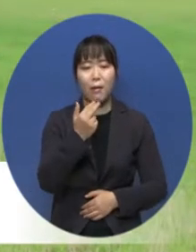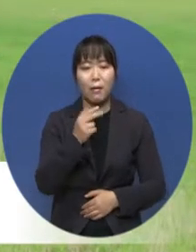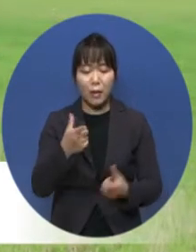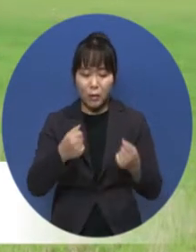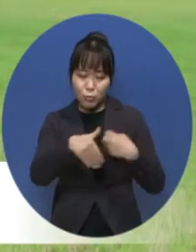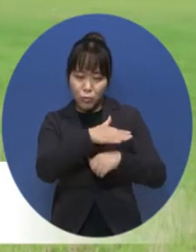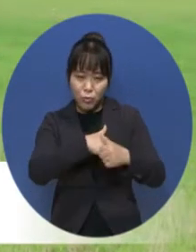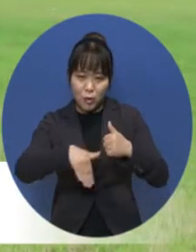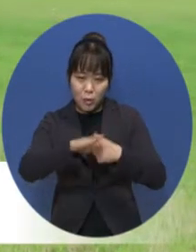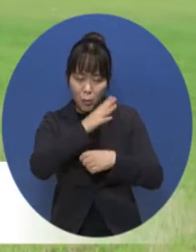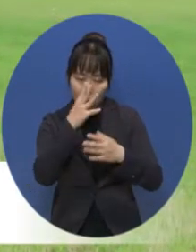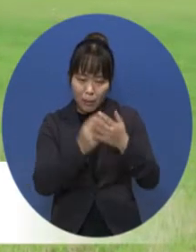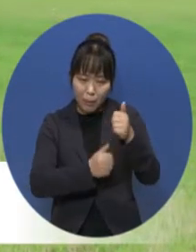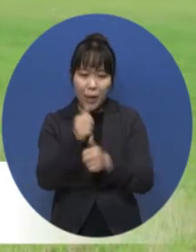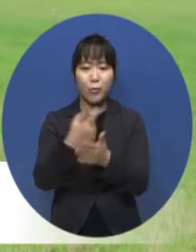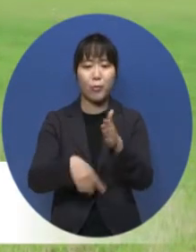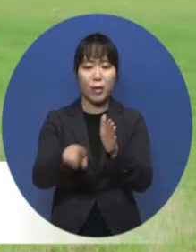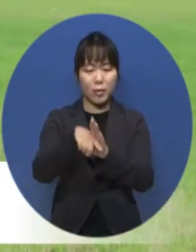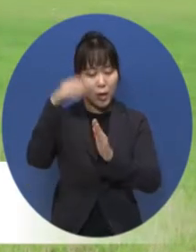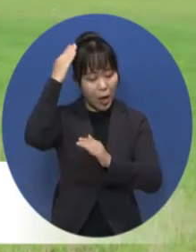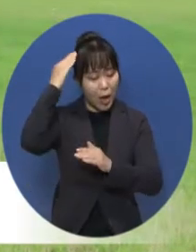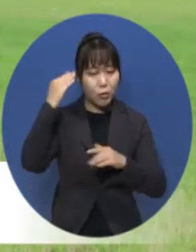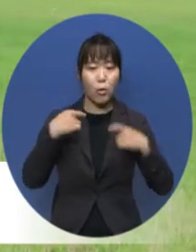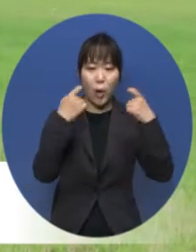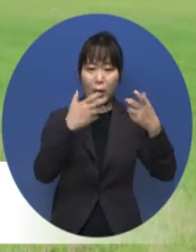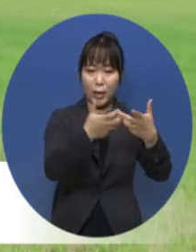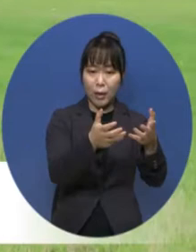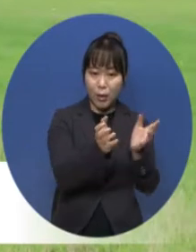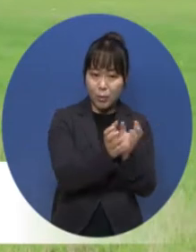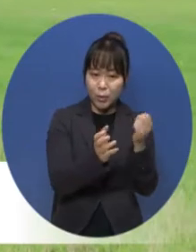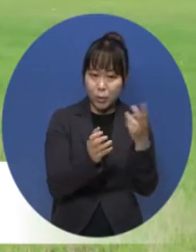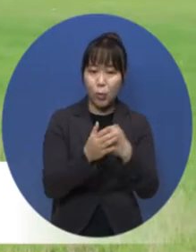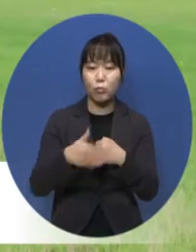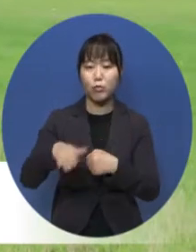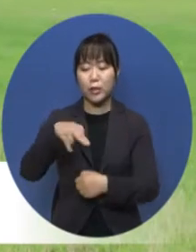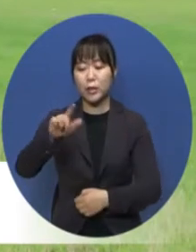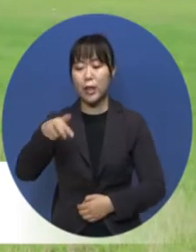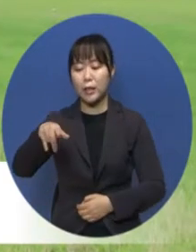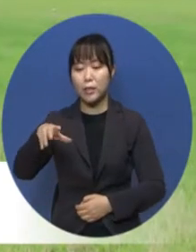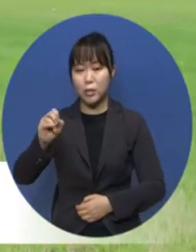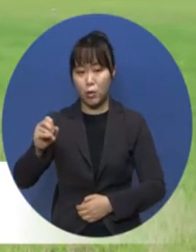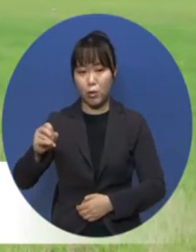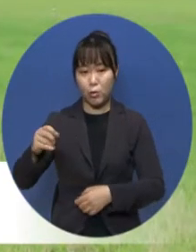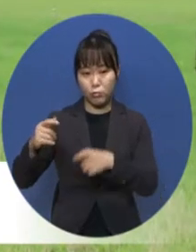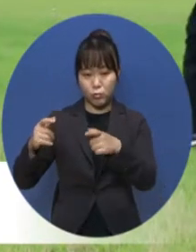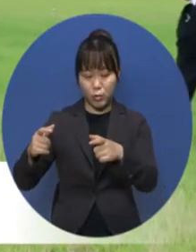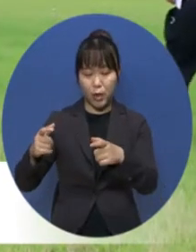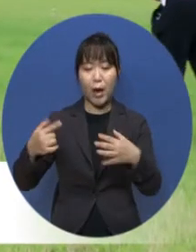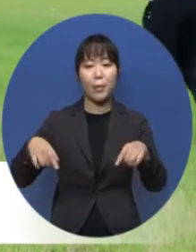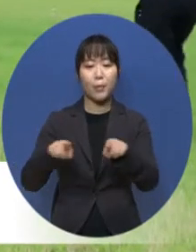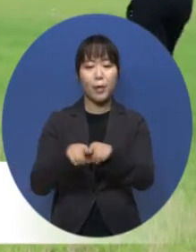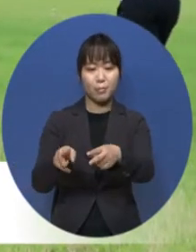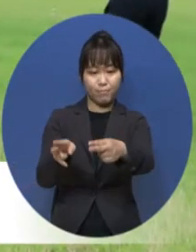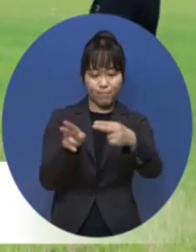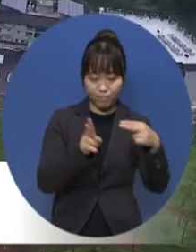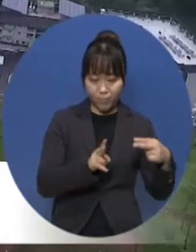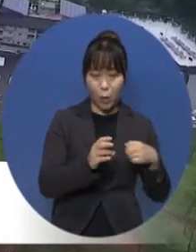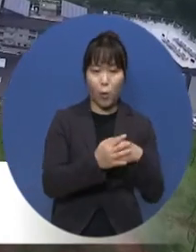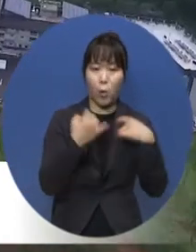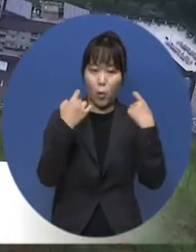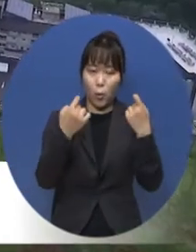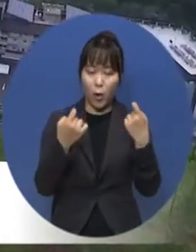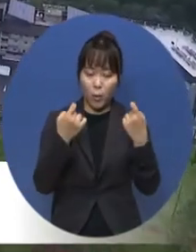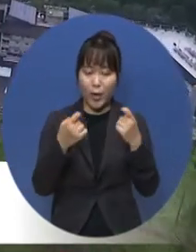분위기를 타개하기 위해서 한국관광클럽과 그 저희 산청군과 그 MOU를 체결해서 뭔가 좀